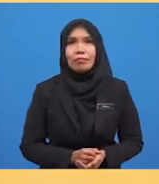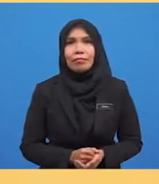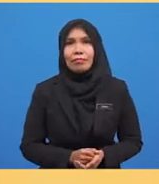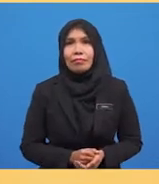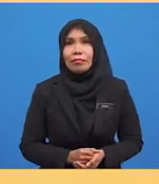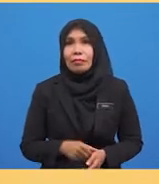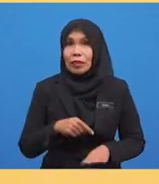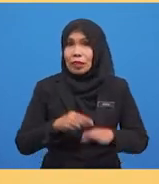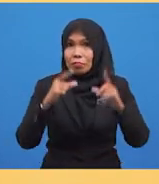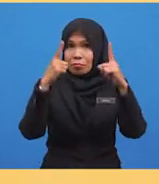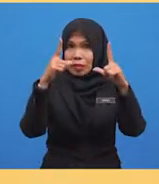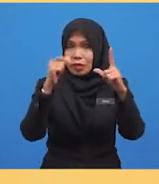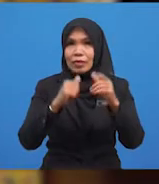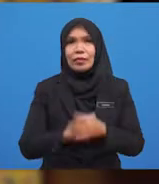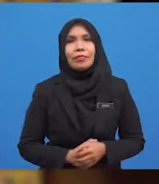terdahulu.